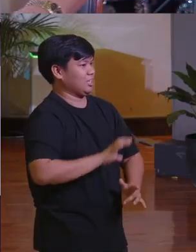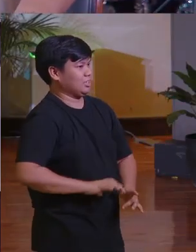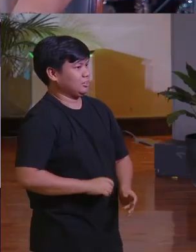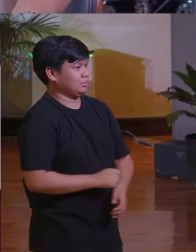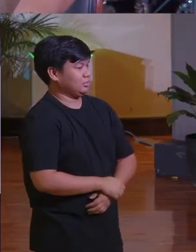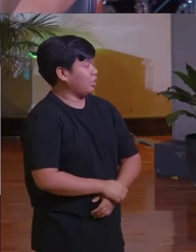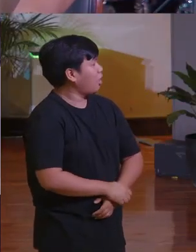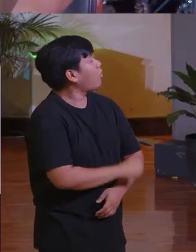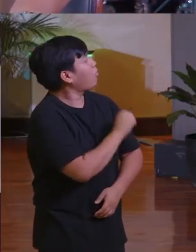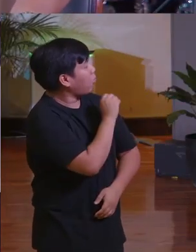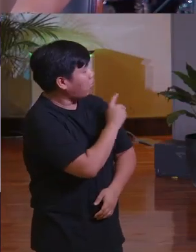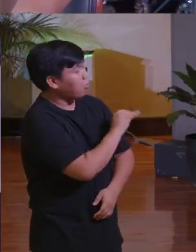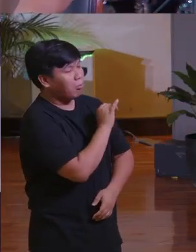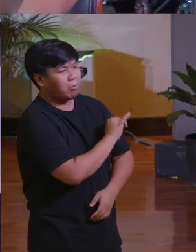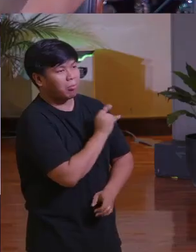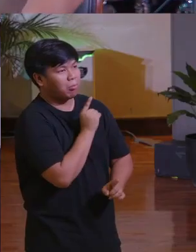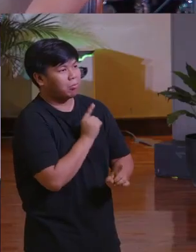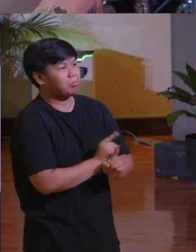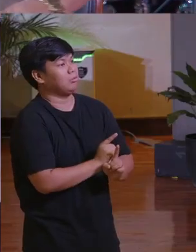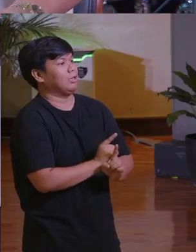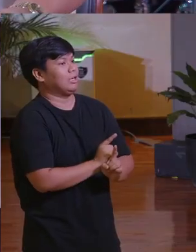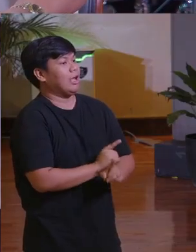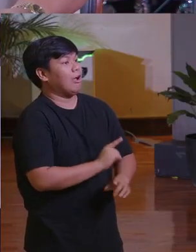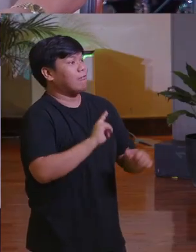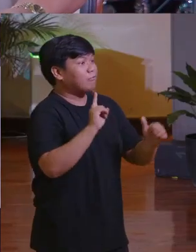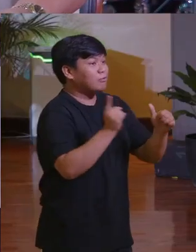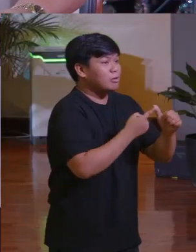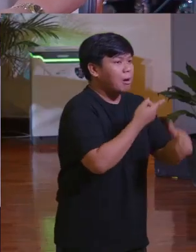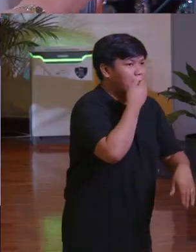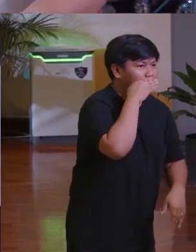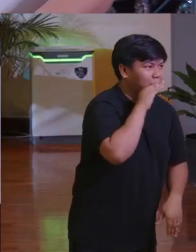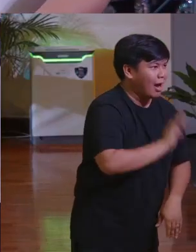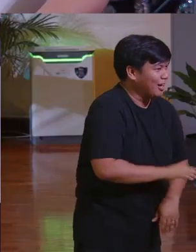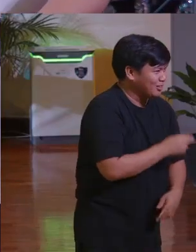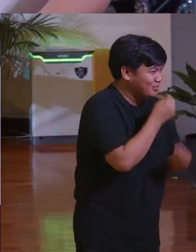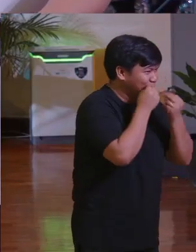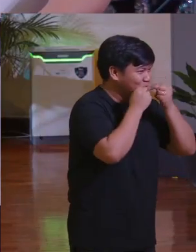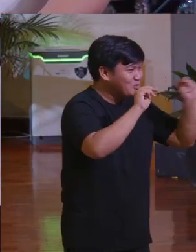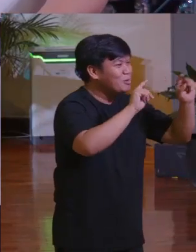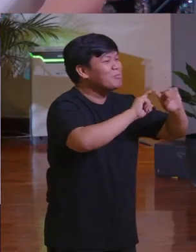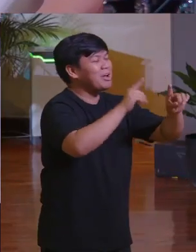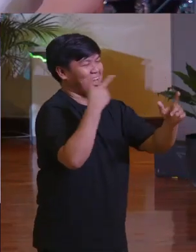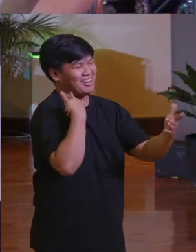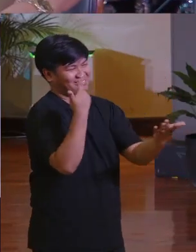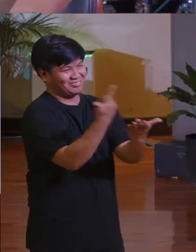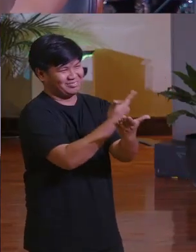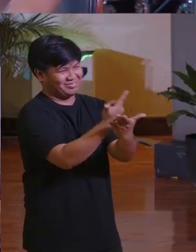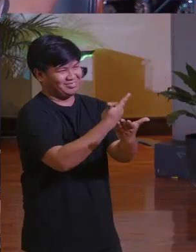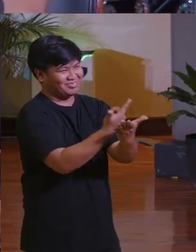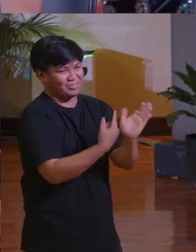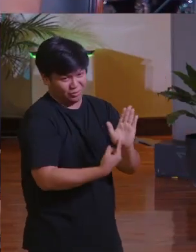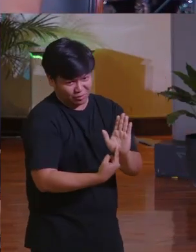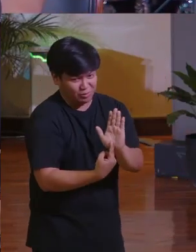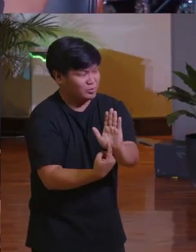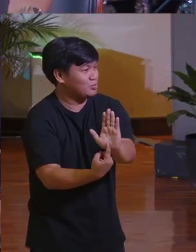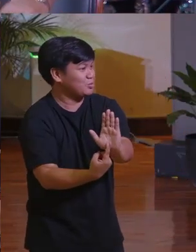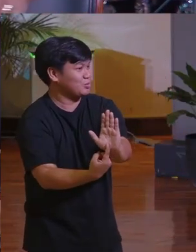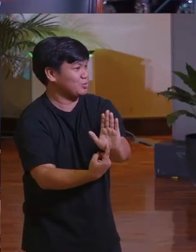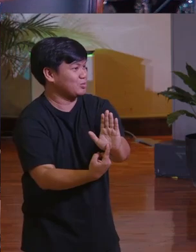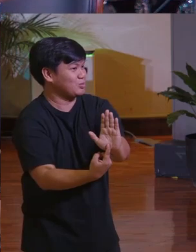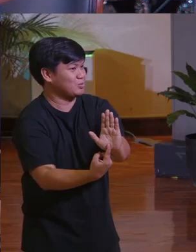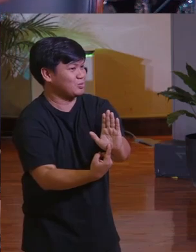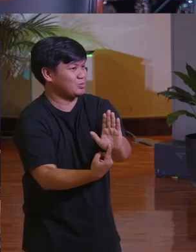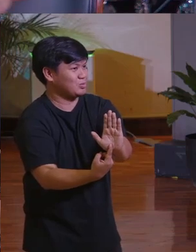Sabi niya. So bad news muna, tapos good news. Basahin niyo lang po ang salita ng